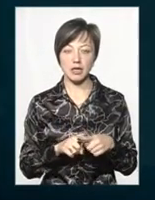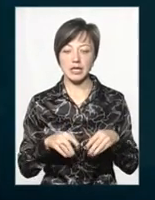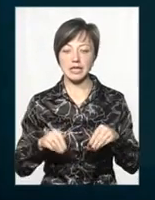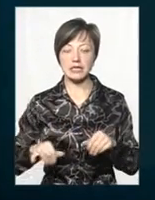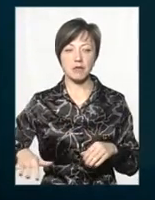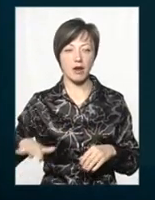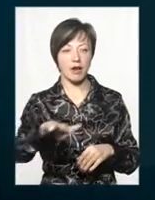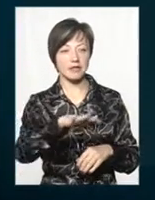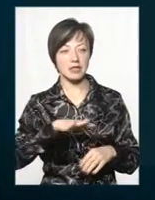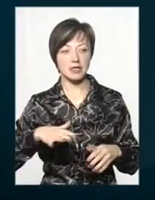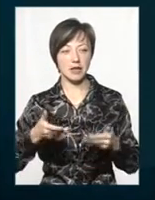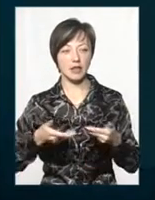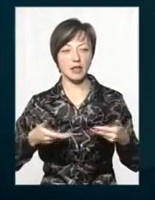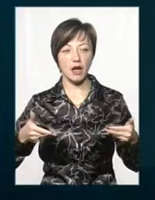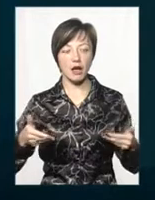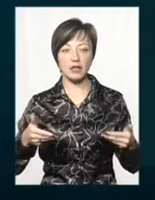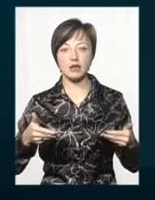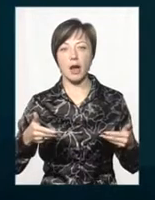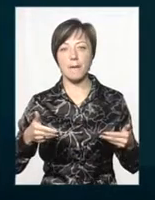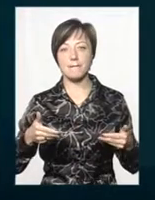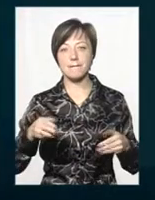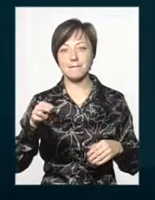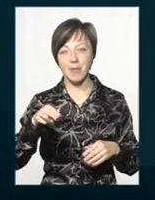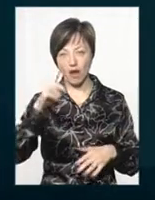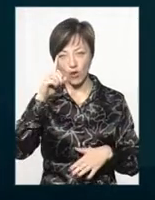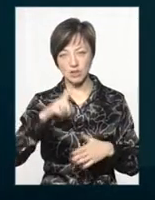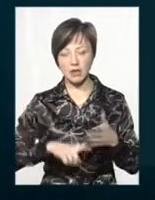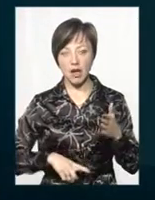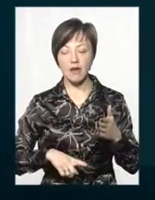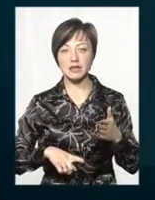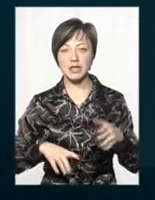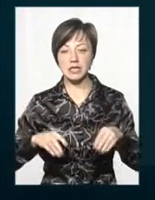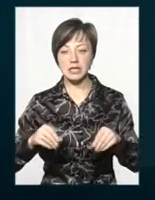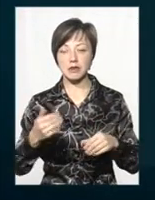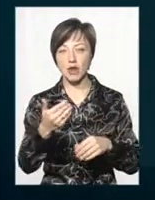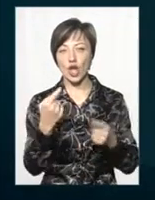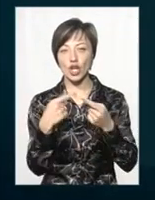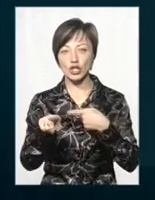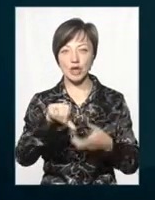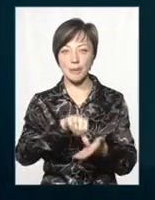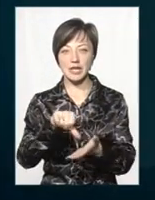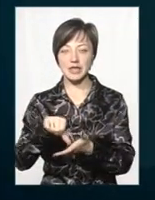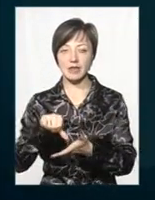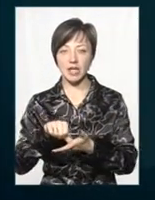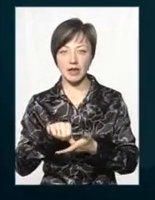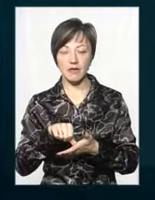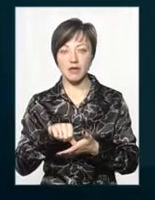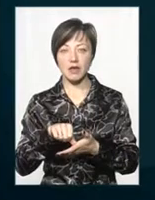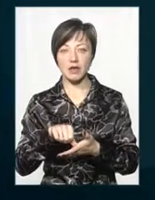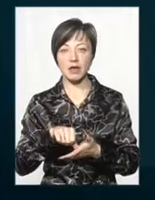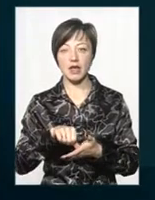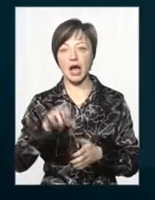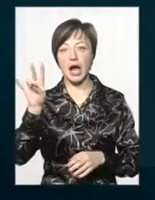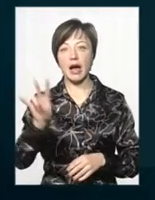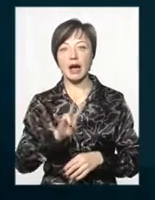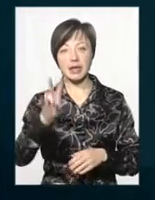всіх нас, земля православних, земля інших представників